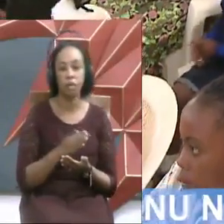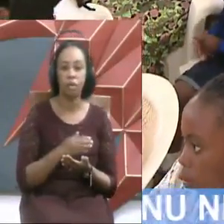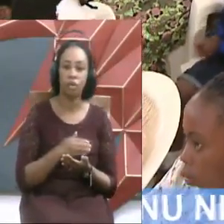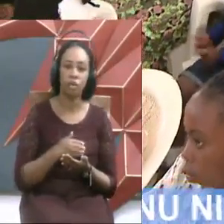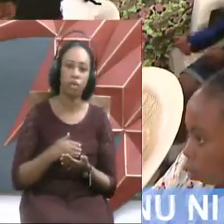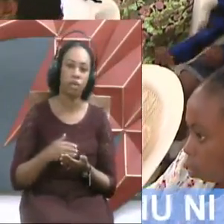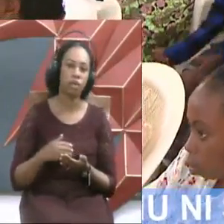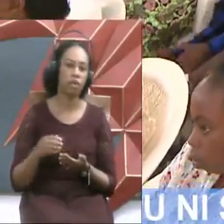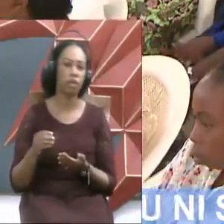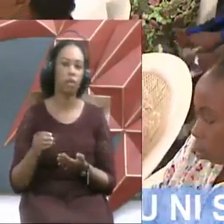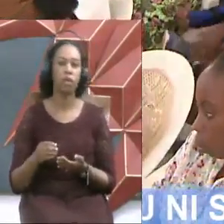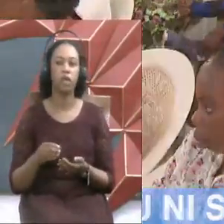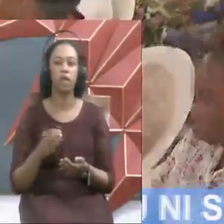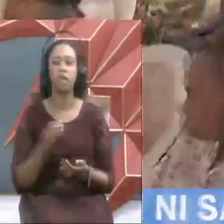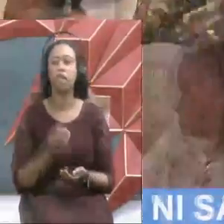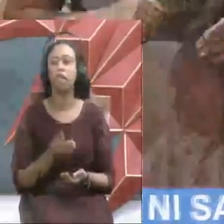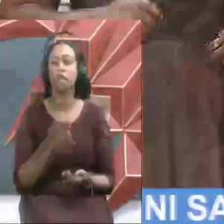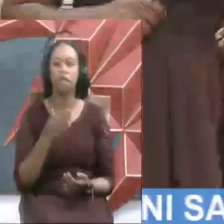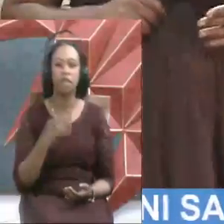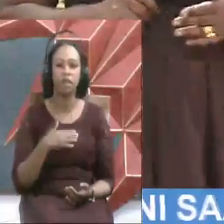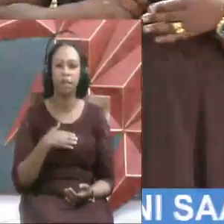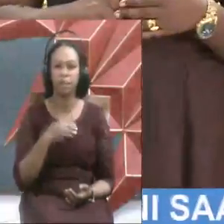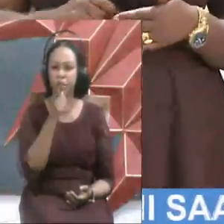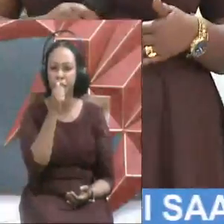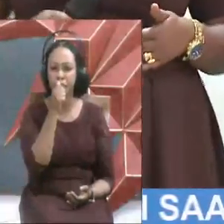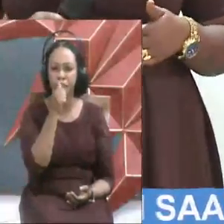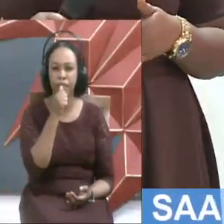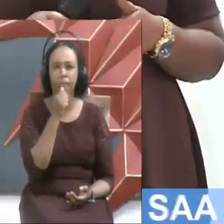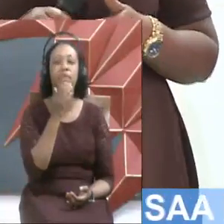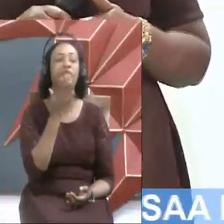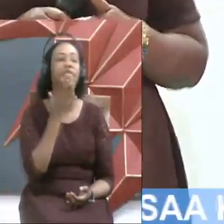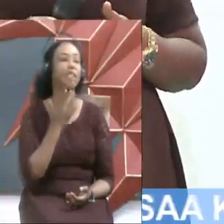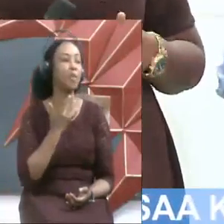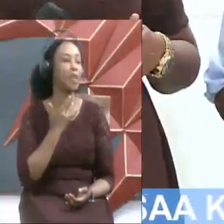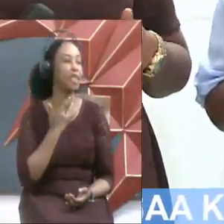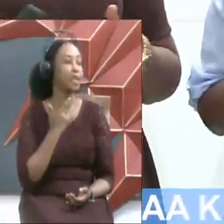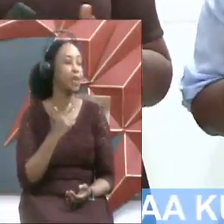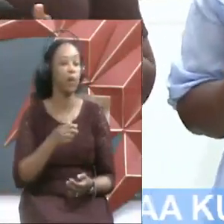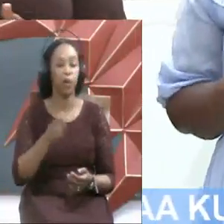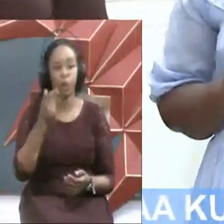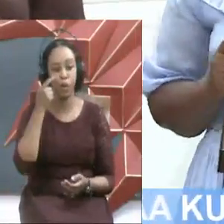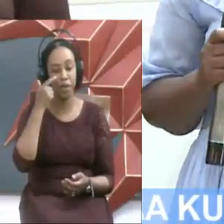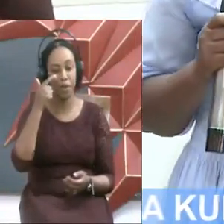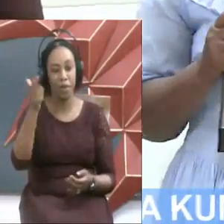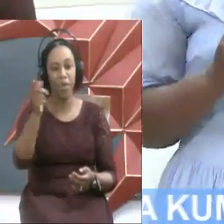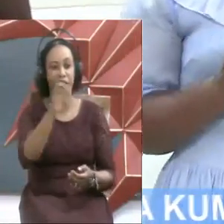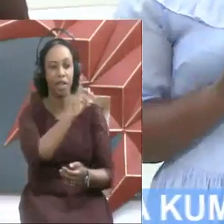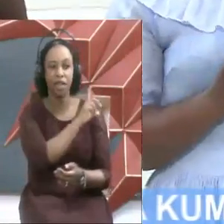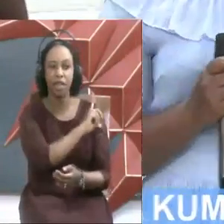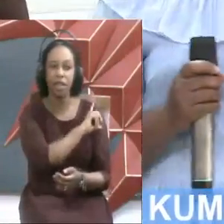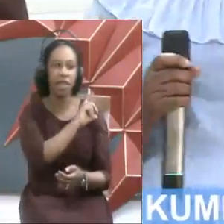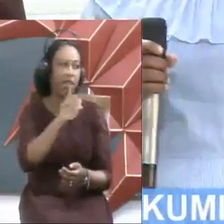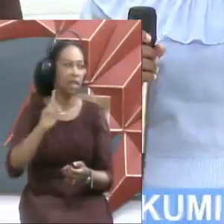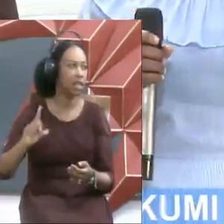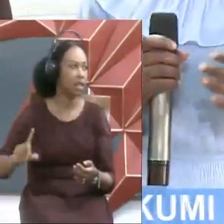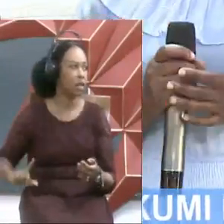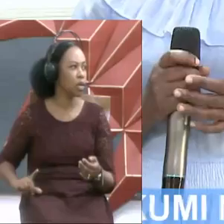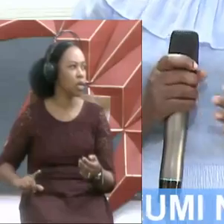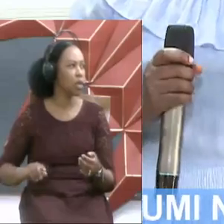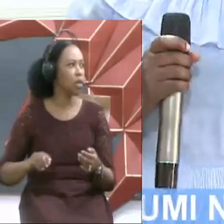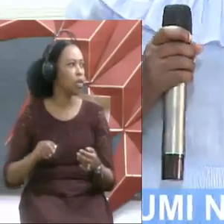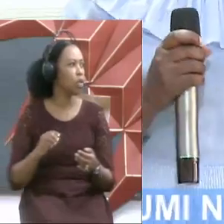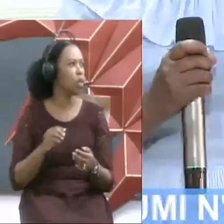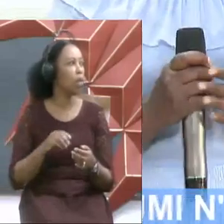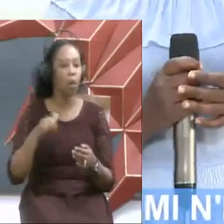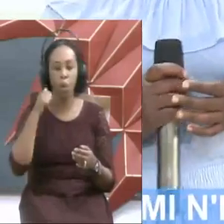mita matsiko yo kuzabona umwami muku mugeni ategereza